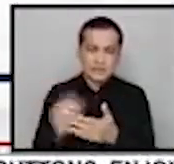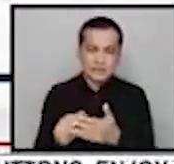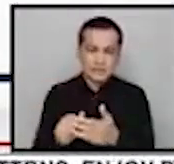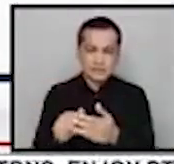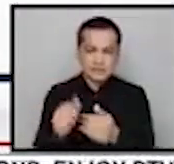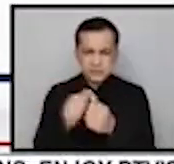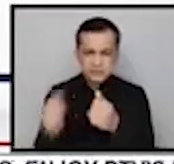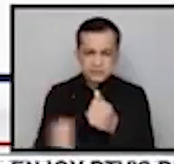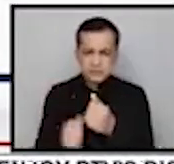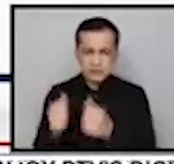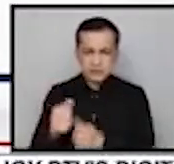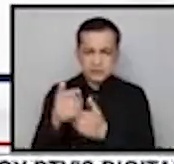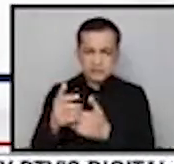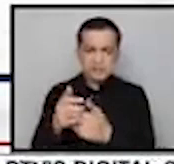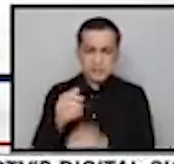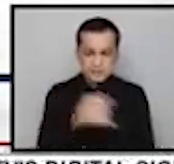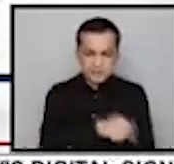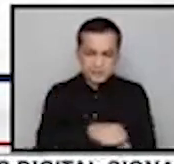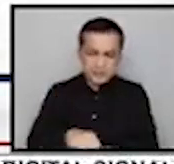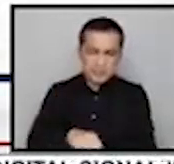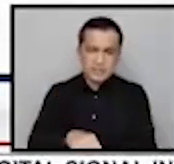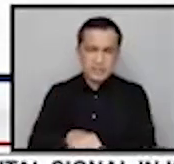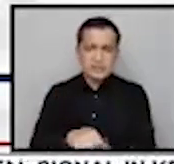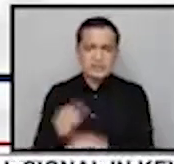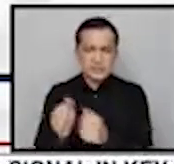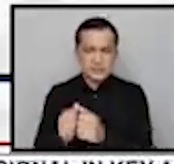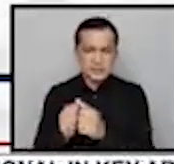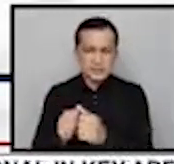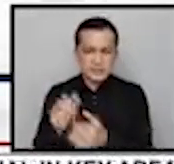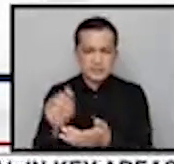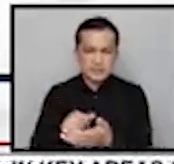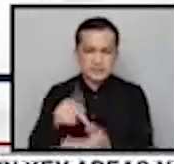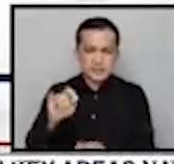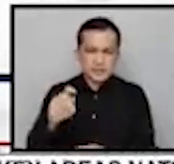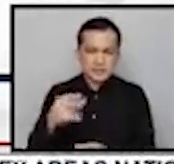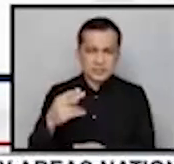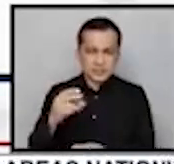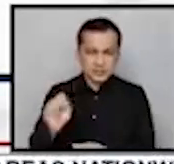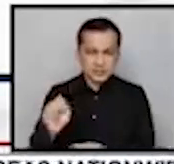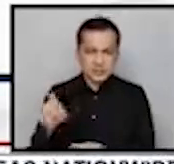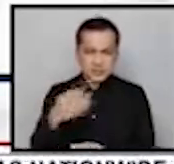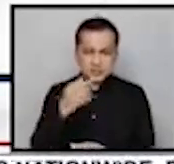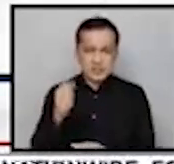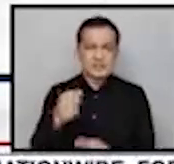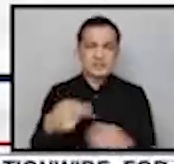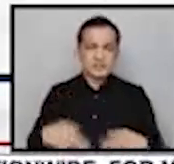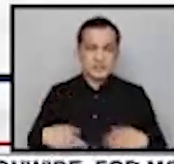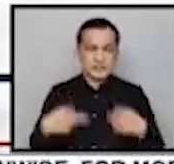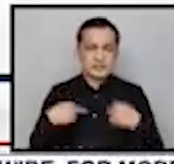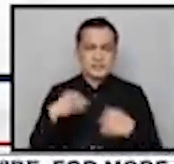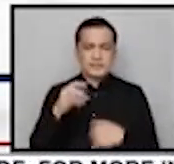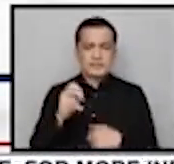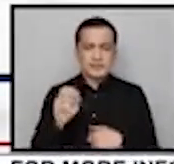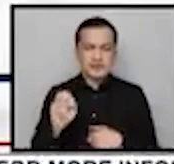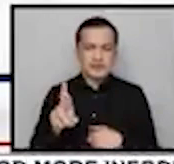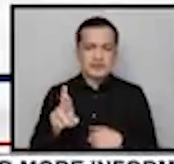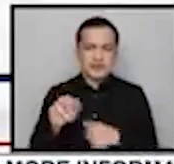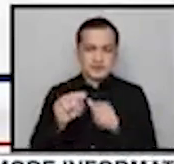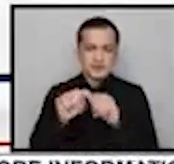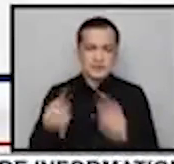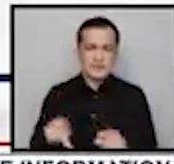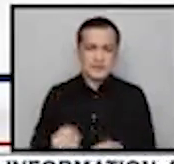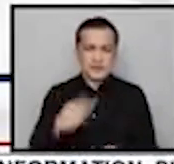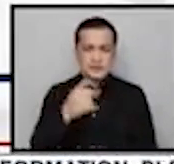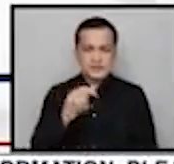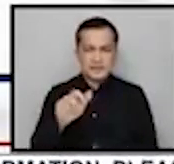architecture at allied arts category ay ang The Penthouse bilang Best Residential Interior Apartment, The Galleon